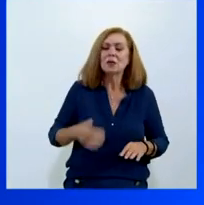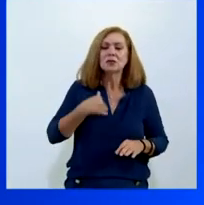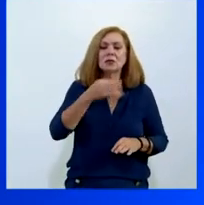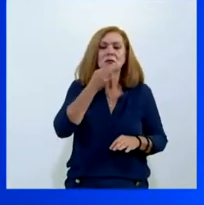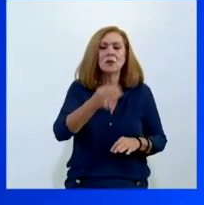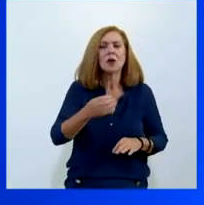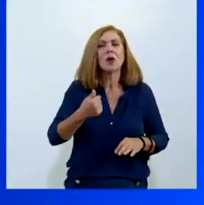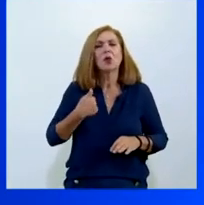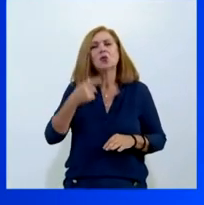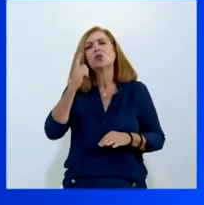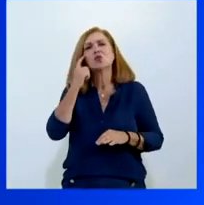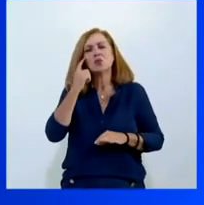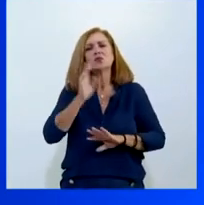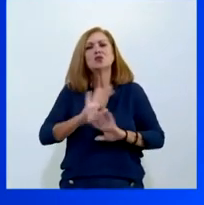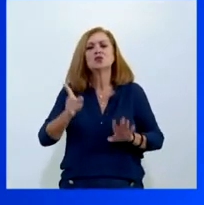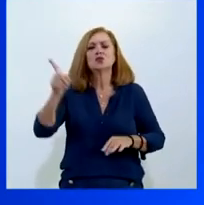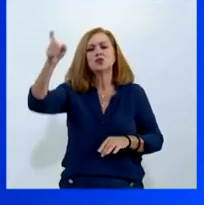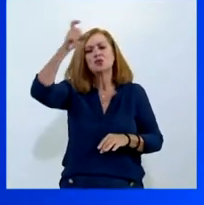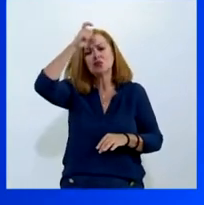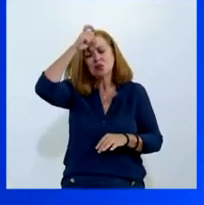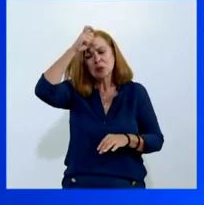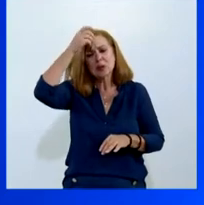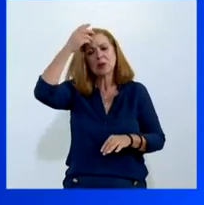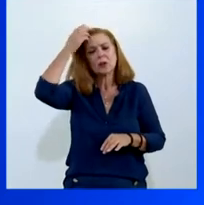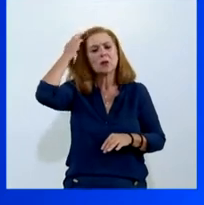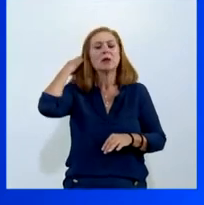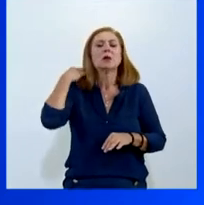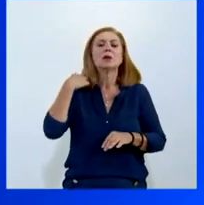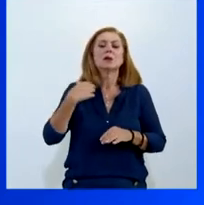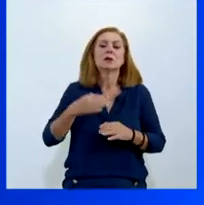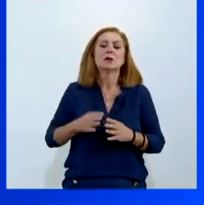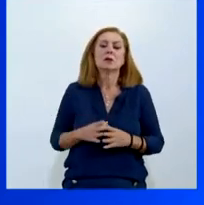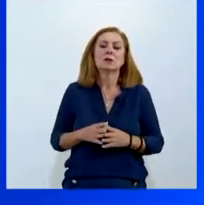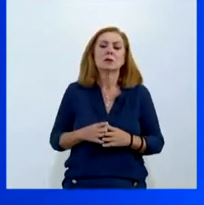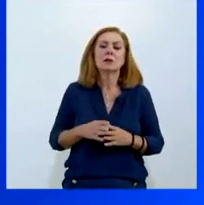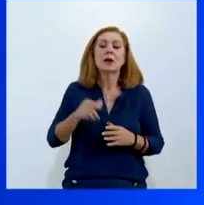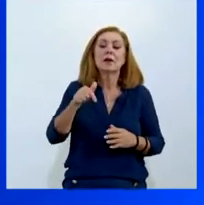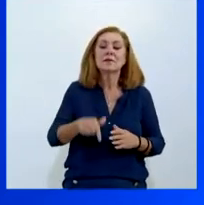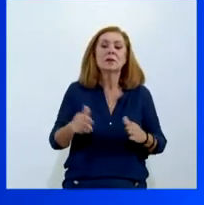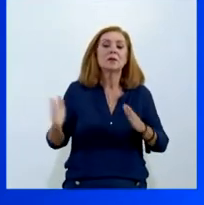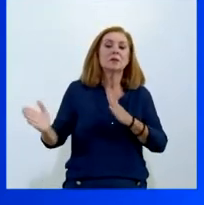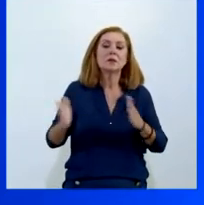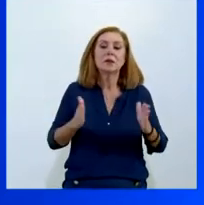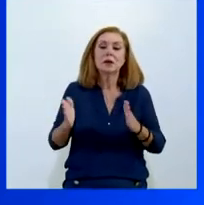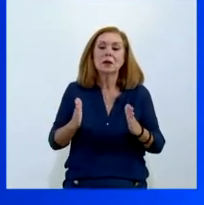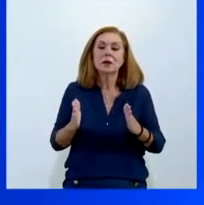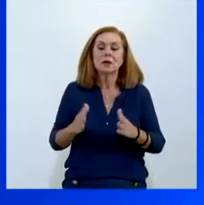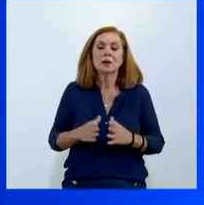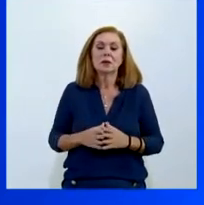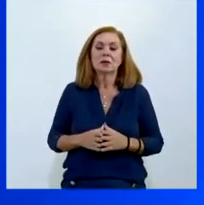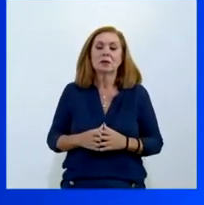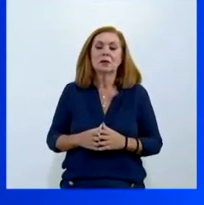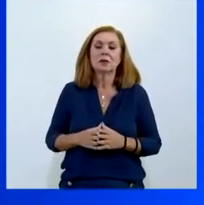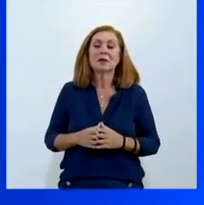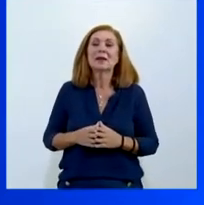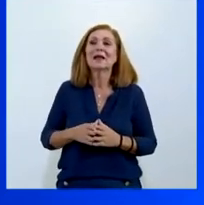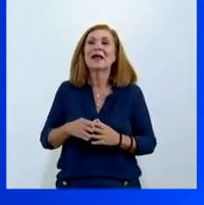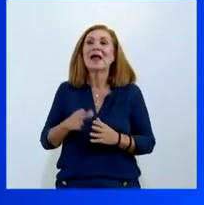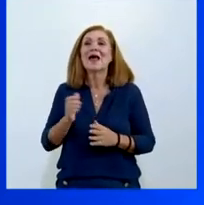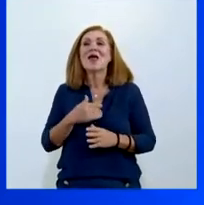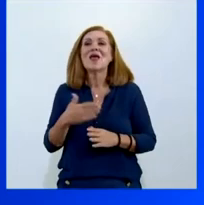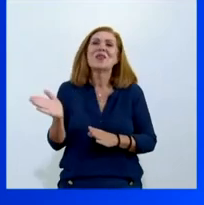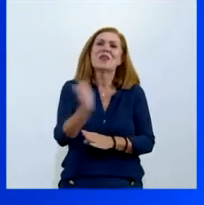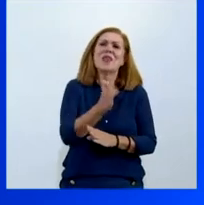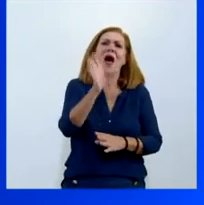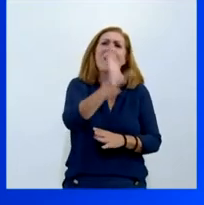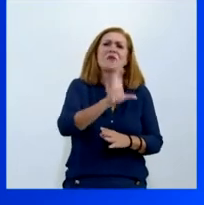Τουρκία πιστεύω ότι έχει συμφέρον αυτή την εποχή να προσεγγίσει περισσότερο τη Δύση, την